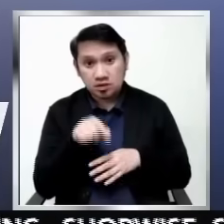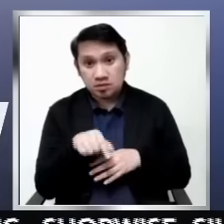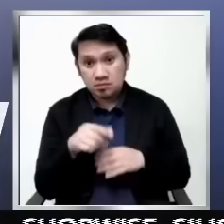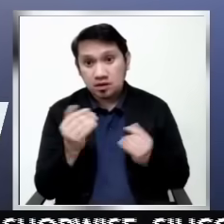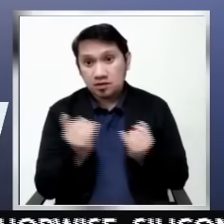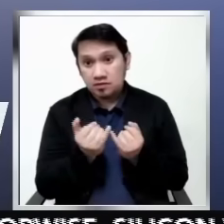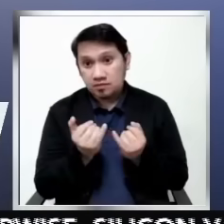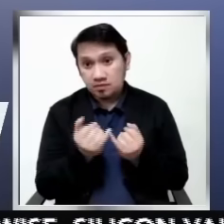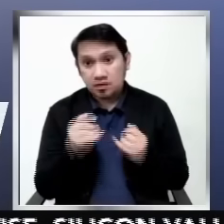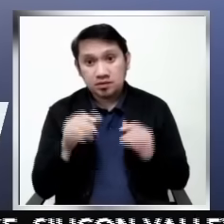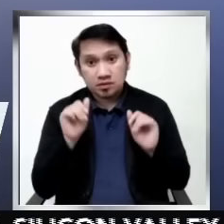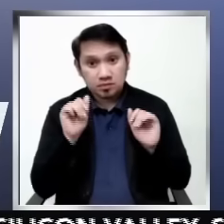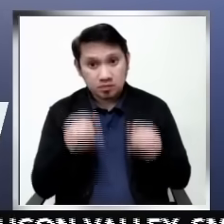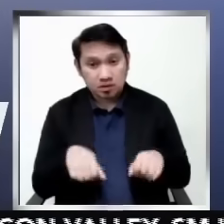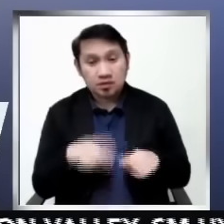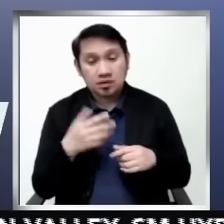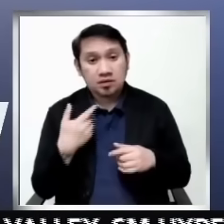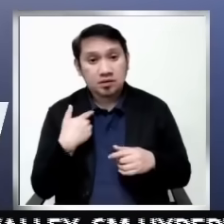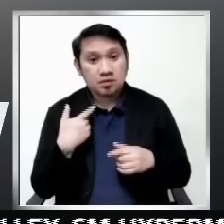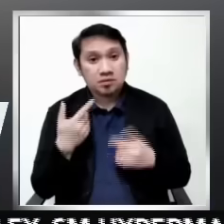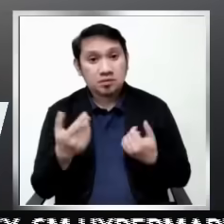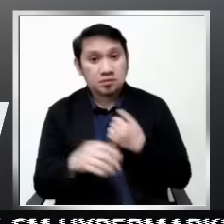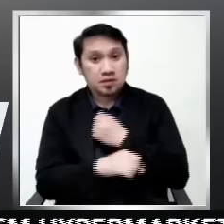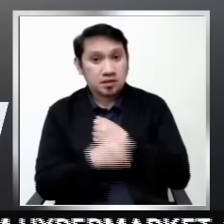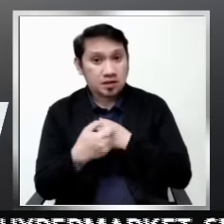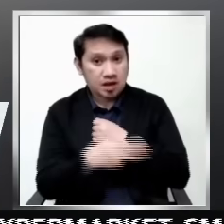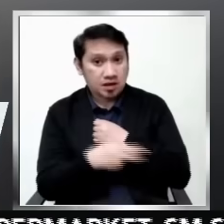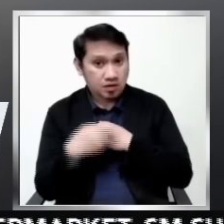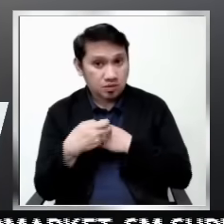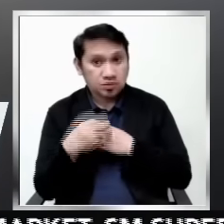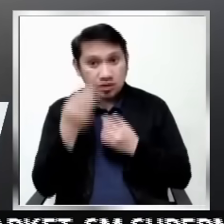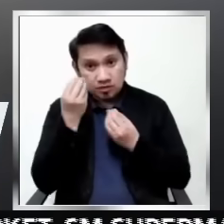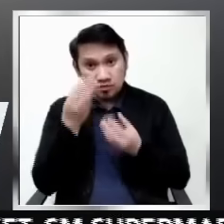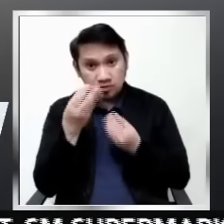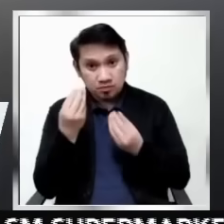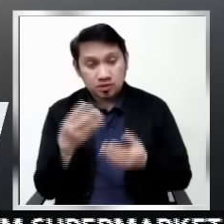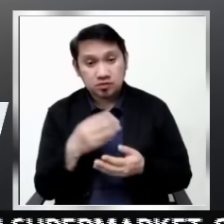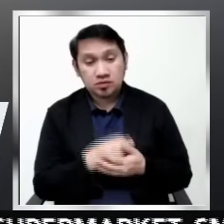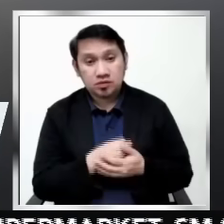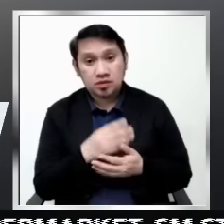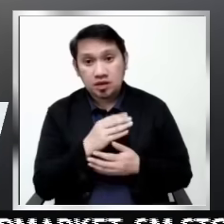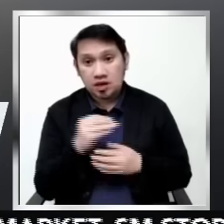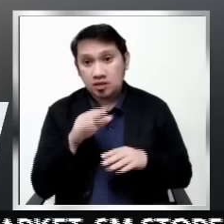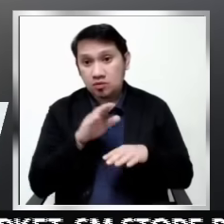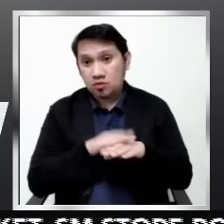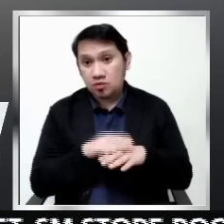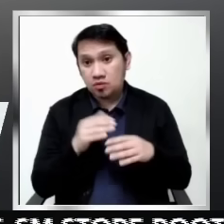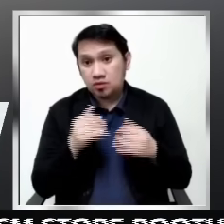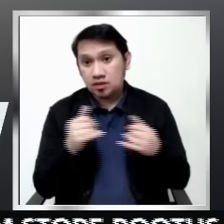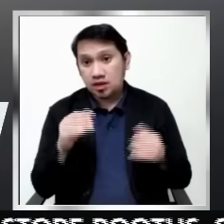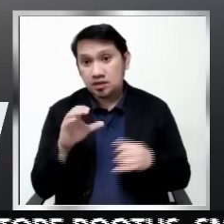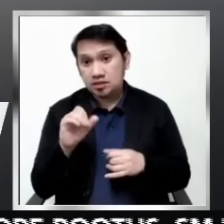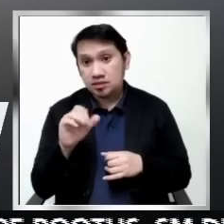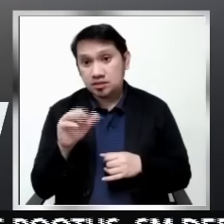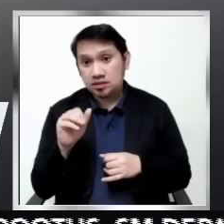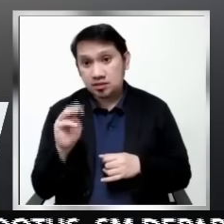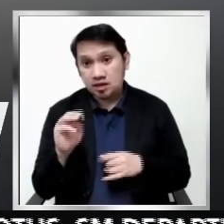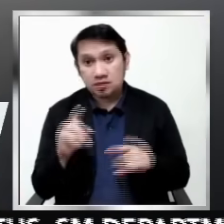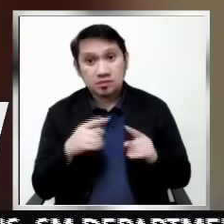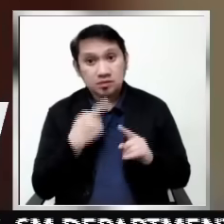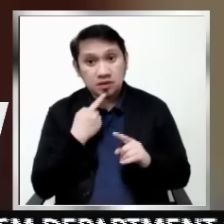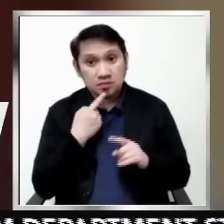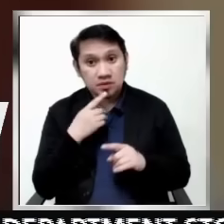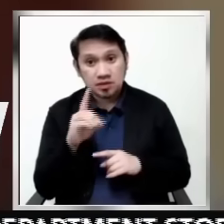na maaring mauwi sa pagninakaw ng credentials o sa mas malaking bilang ng online scams at identity theft. Kaya payo ng